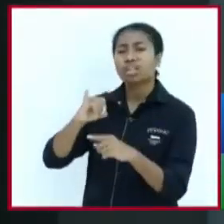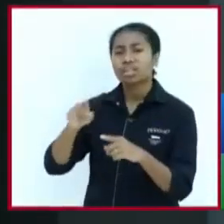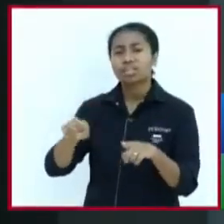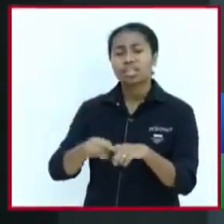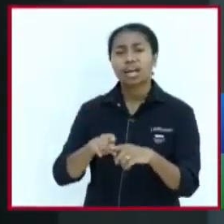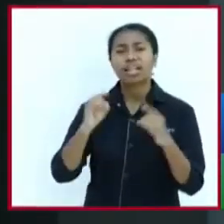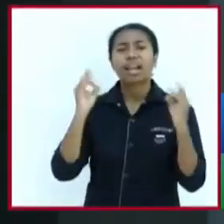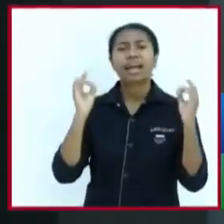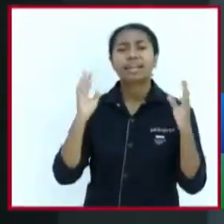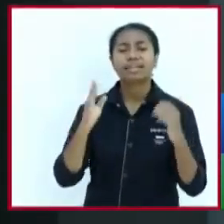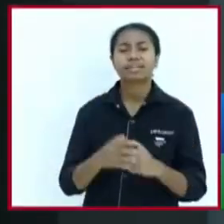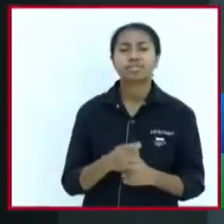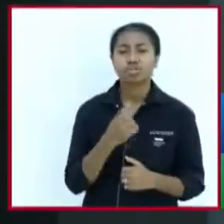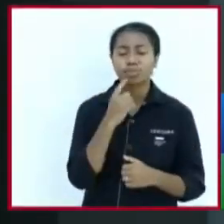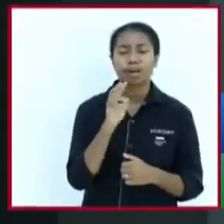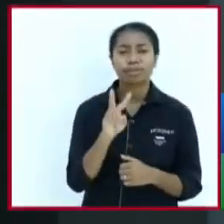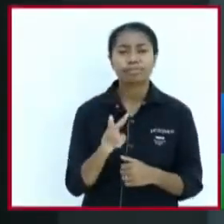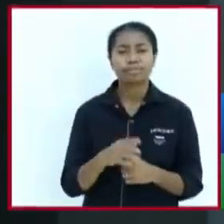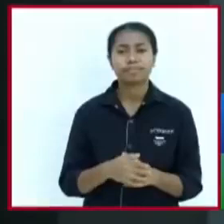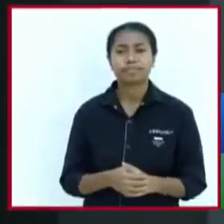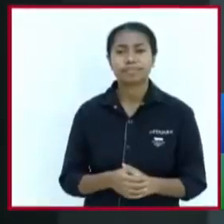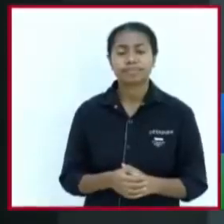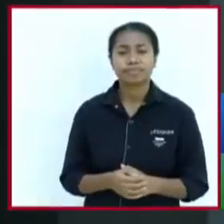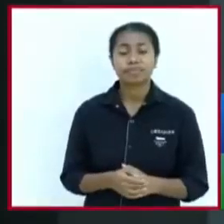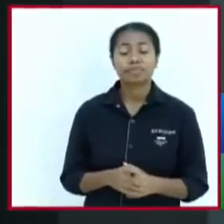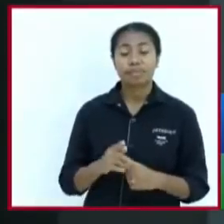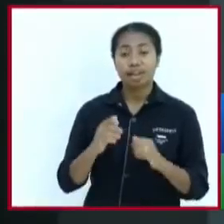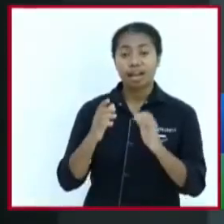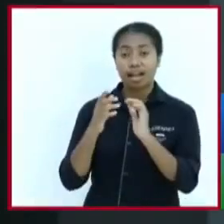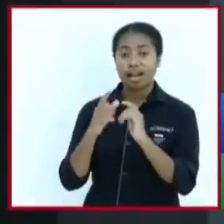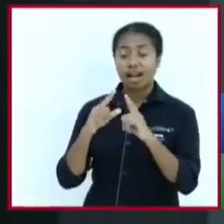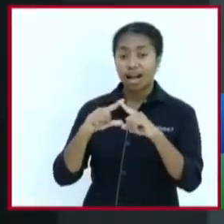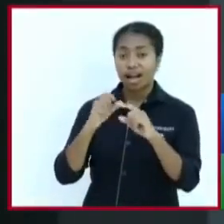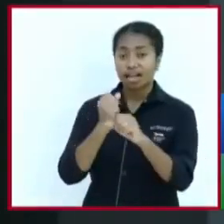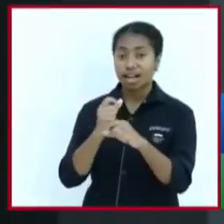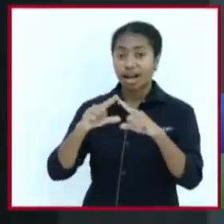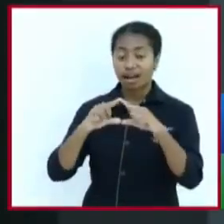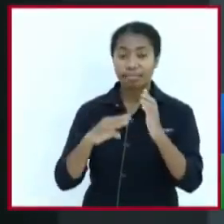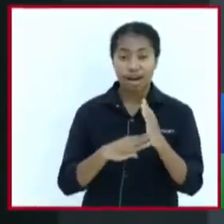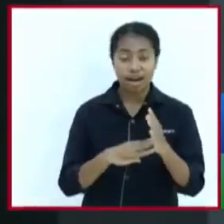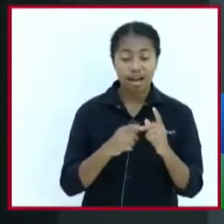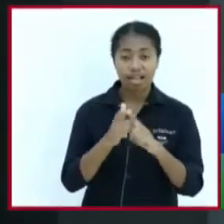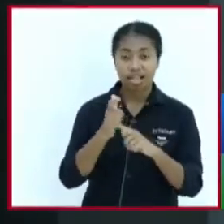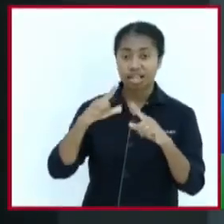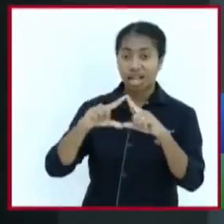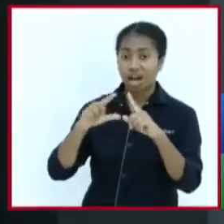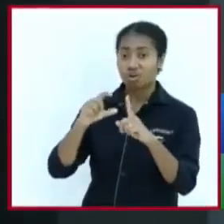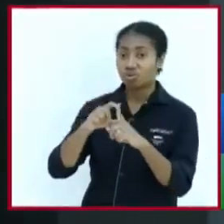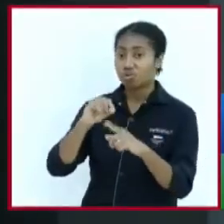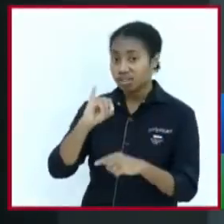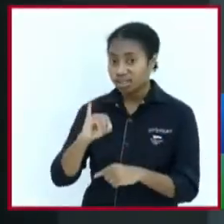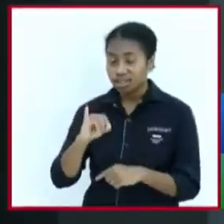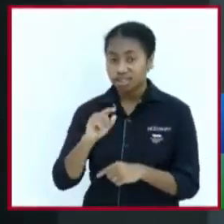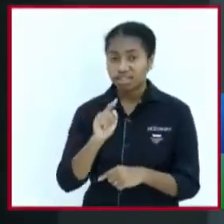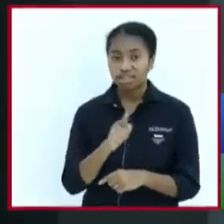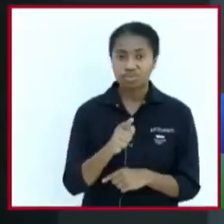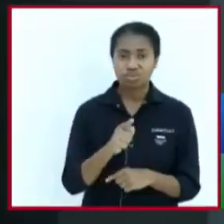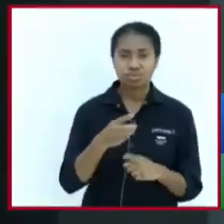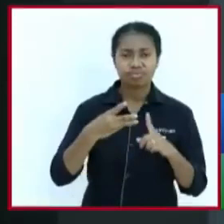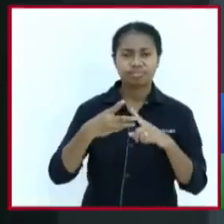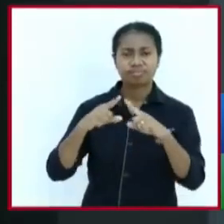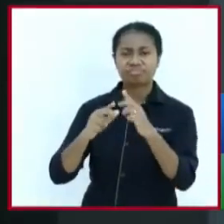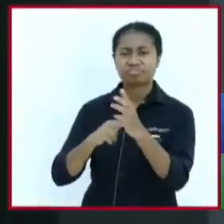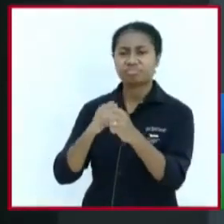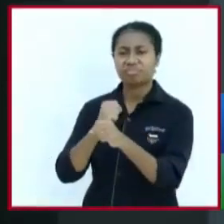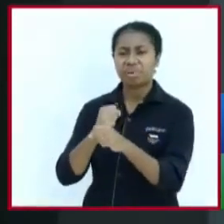hai Hai agama Yahudi Hai bangsa Yahudi itu bangsa yang